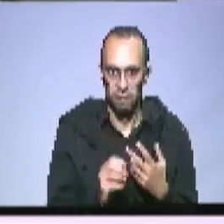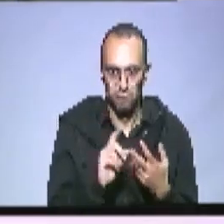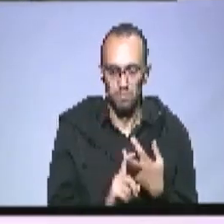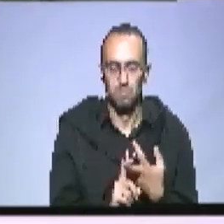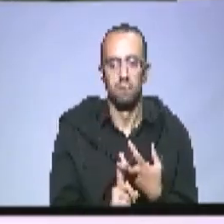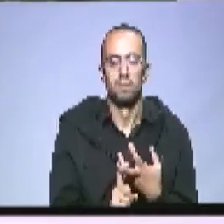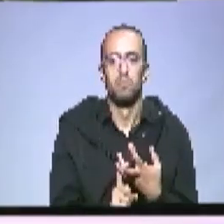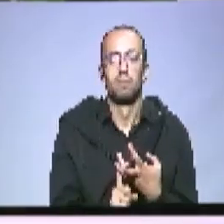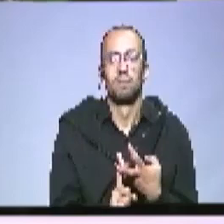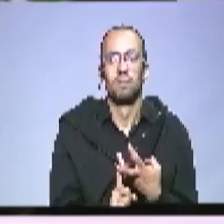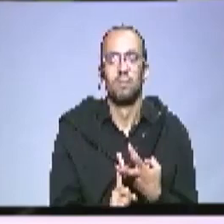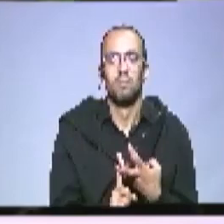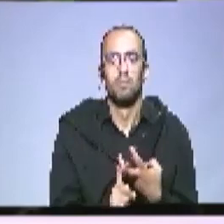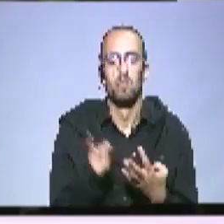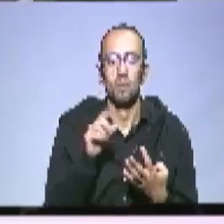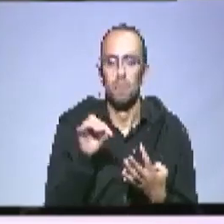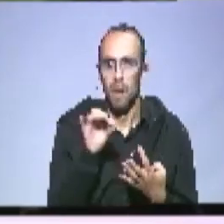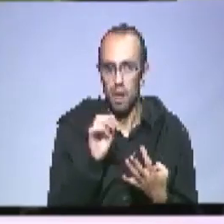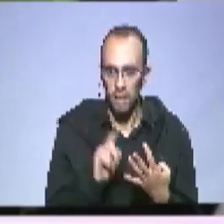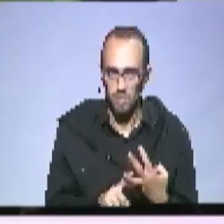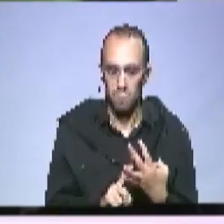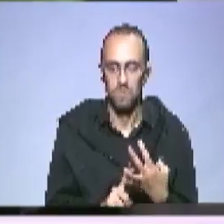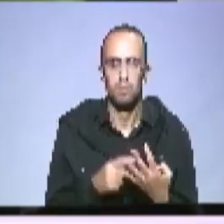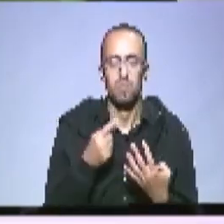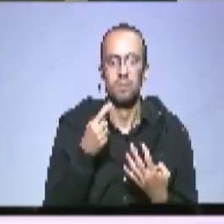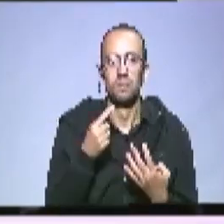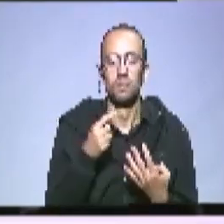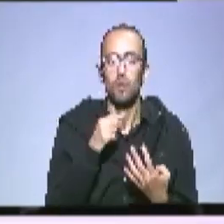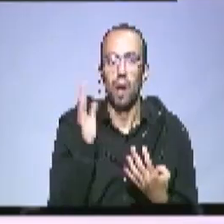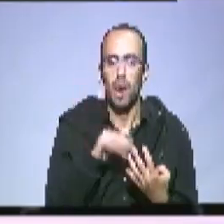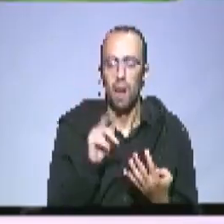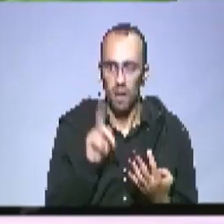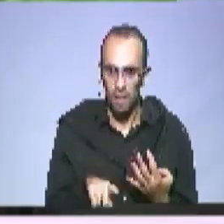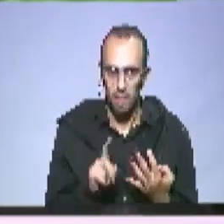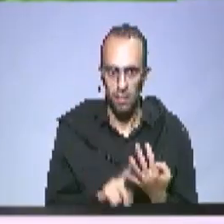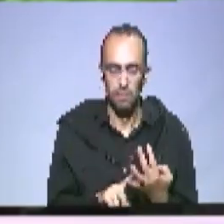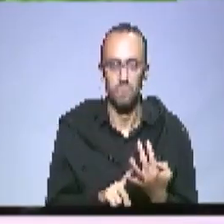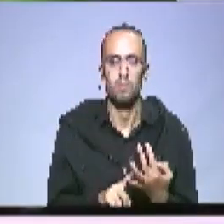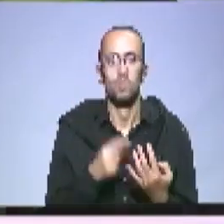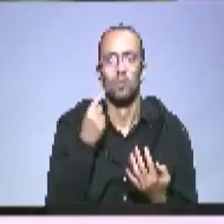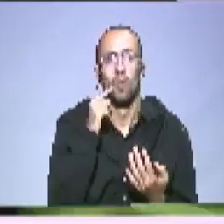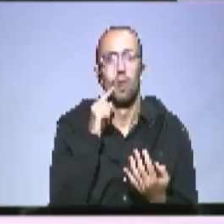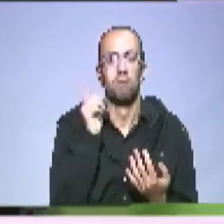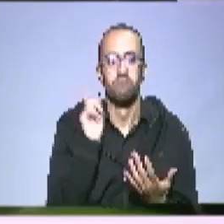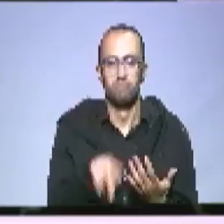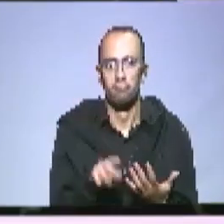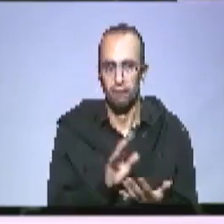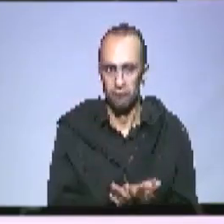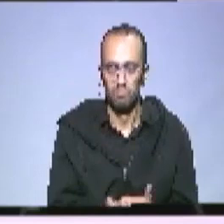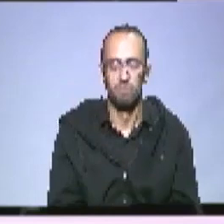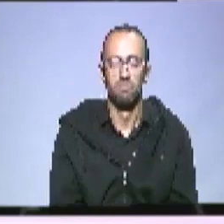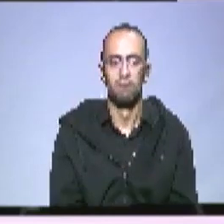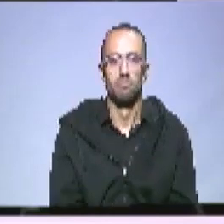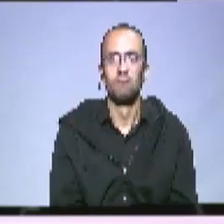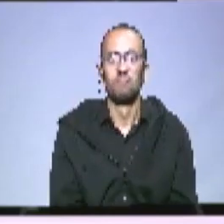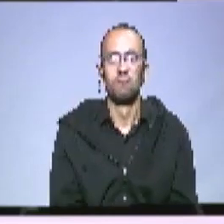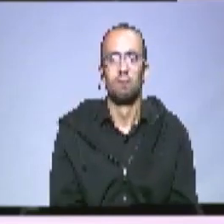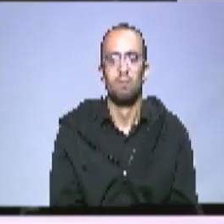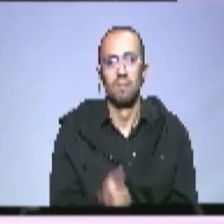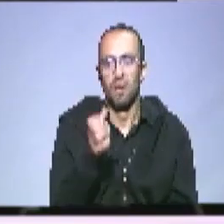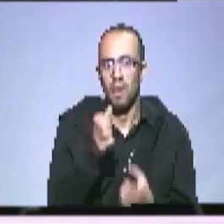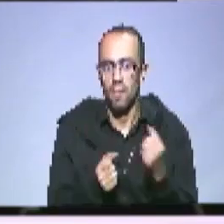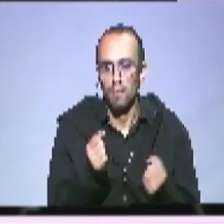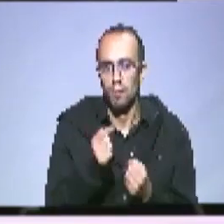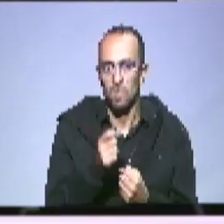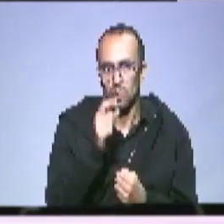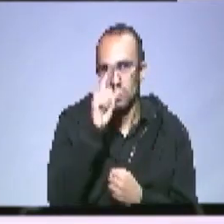وجزر وبنجر وملح وسنه خل وسكر ولبن جوز الهند. ولبن